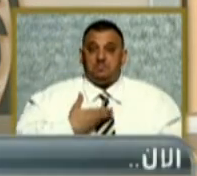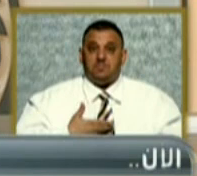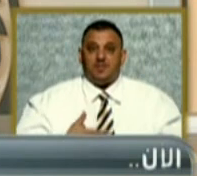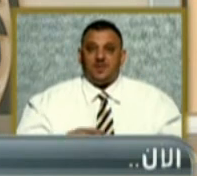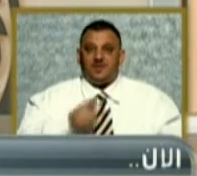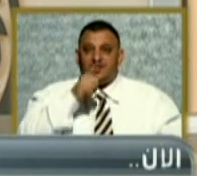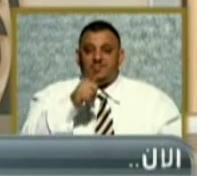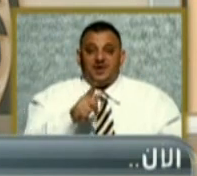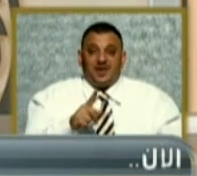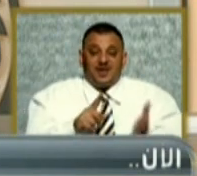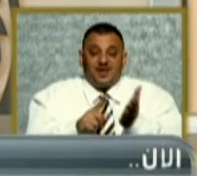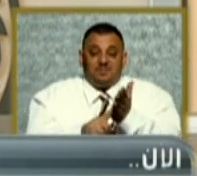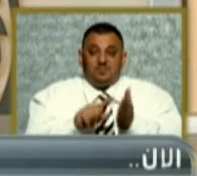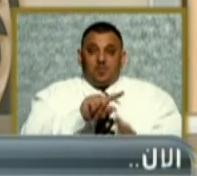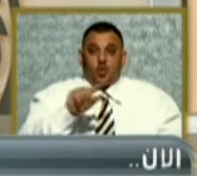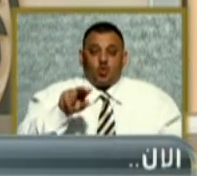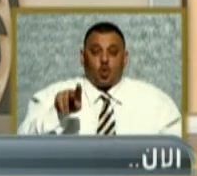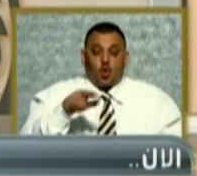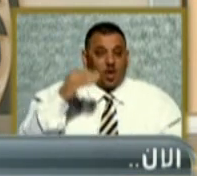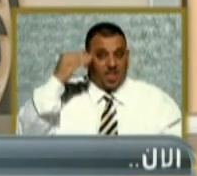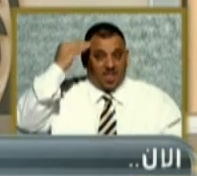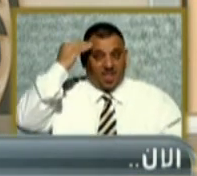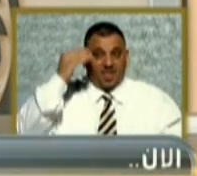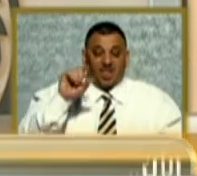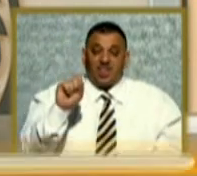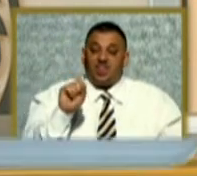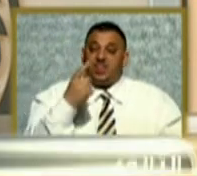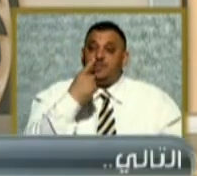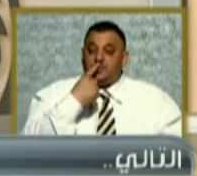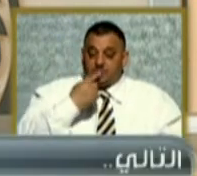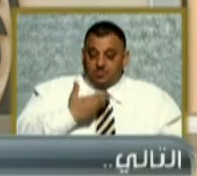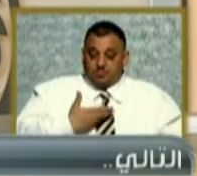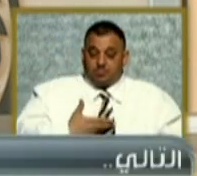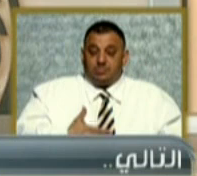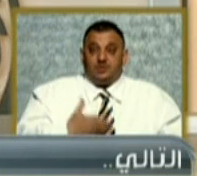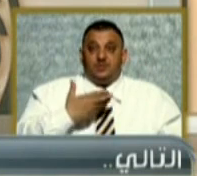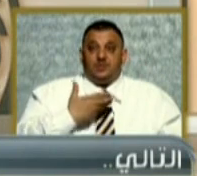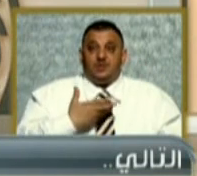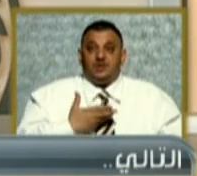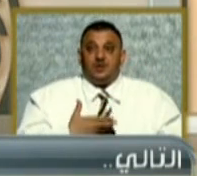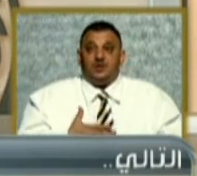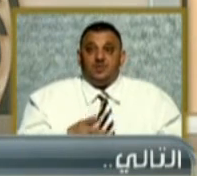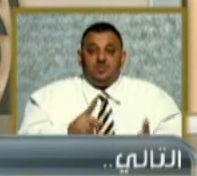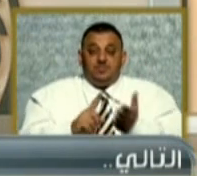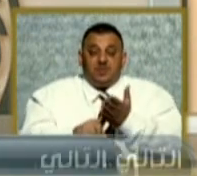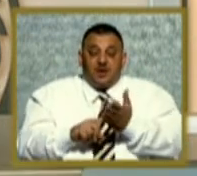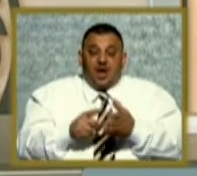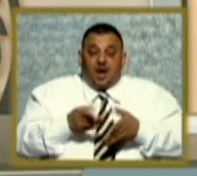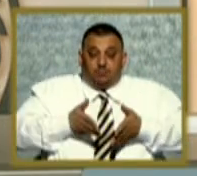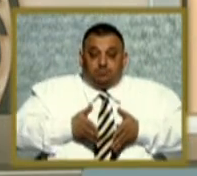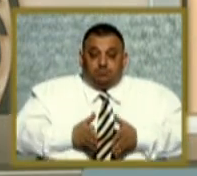أخت حنان بارك الله فيك، بالنسبة للدماء، دماء المرأة الطبيعية هذه، هي أما حيض أو استحاضة أو